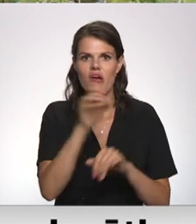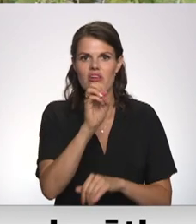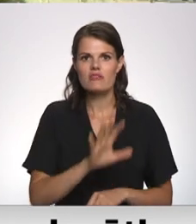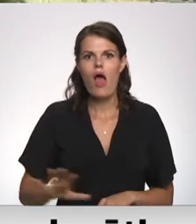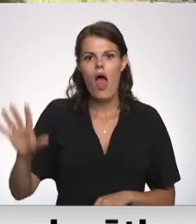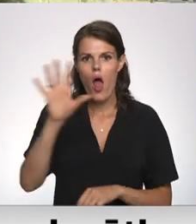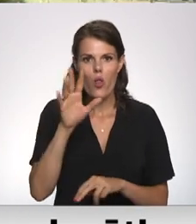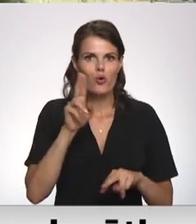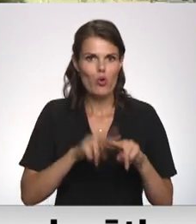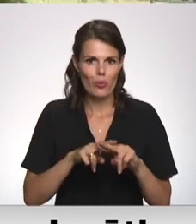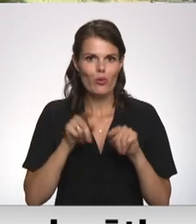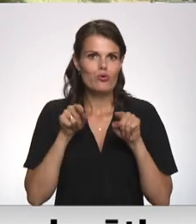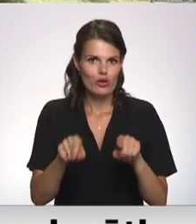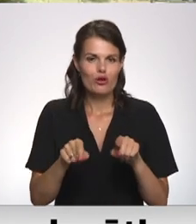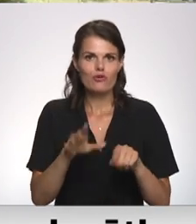patiesībā. Viņš bija